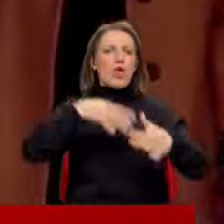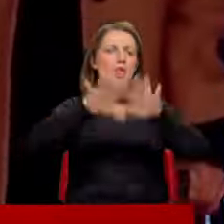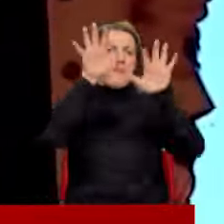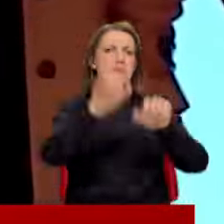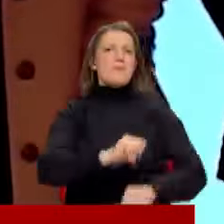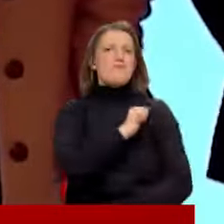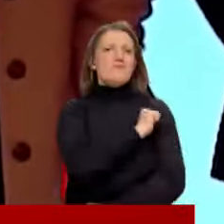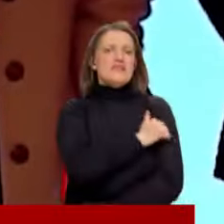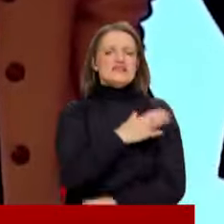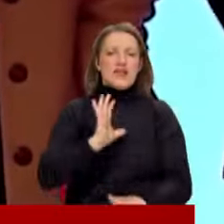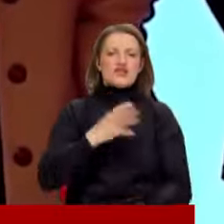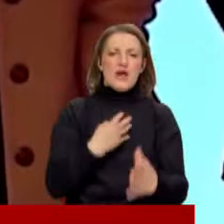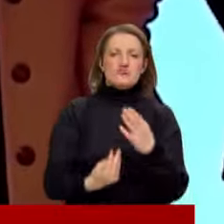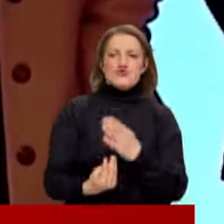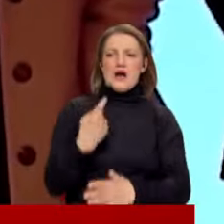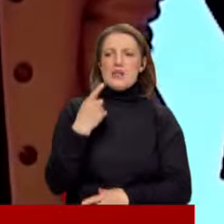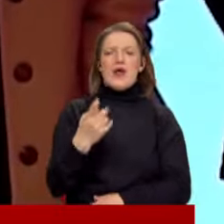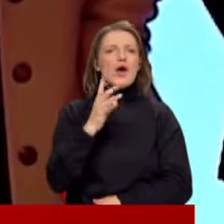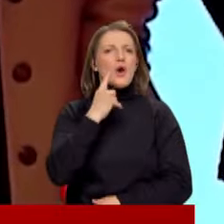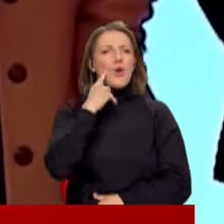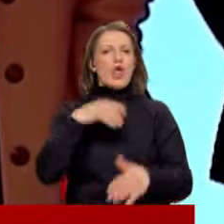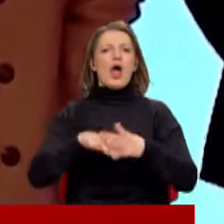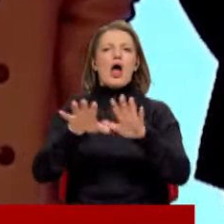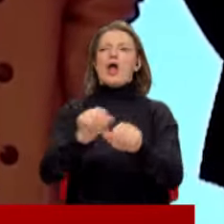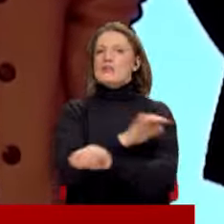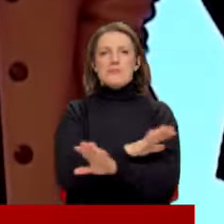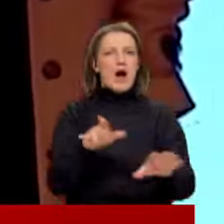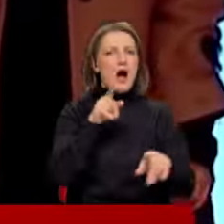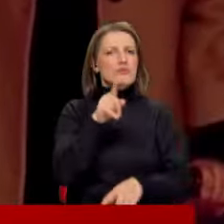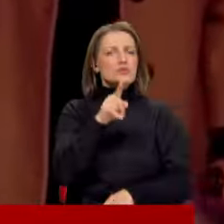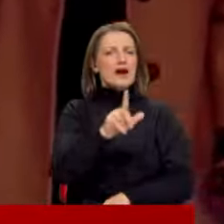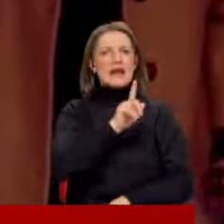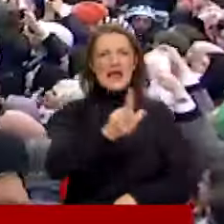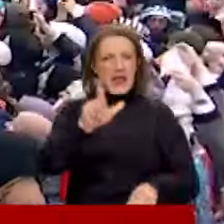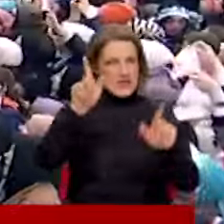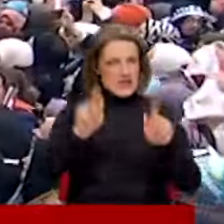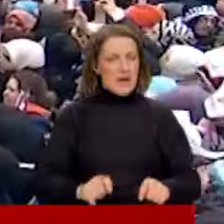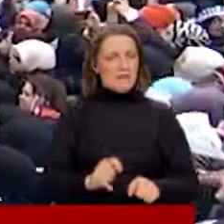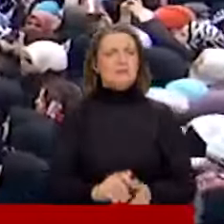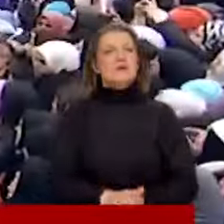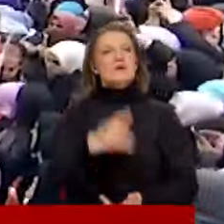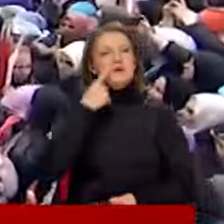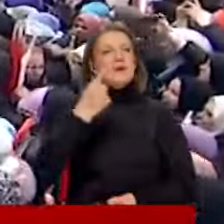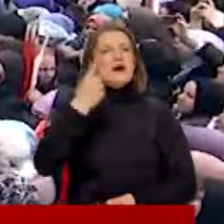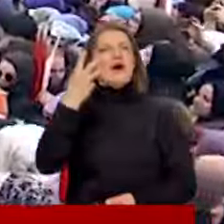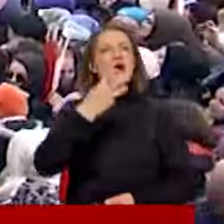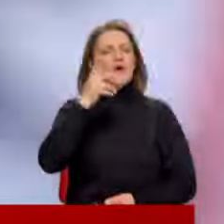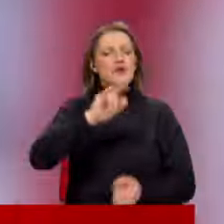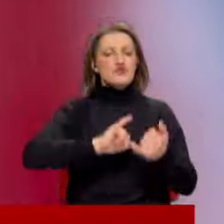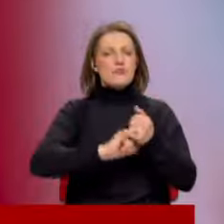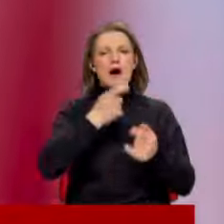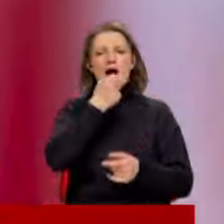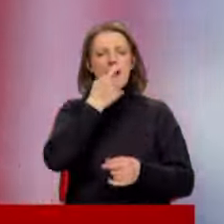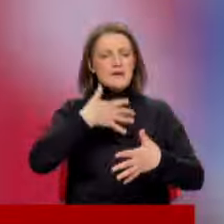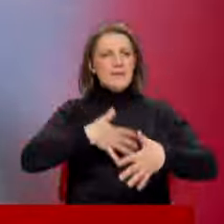aldılar. Filistin'e sahip çıkanları gözaltına alma, bunların gereğini yap. Cumhurbaşkanı Erdoğan'ın cumartesi günkü